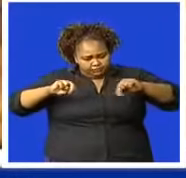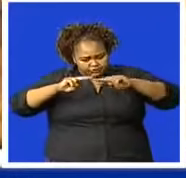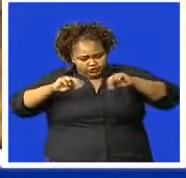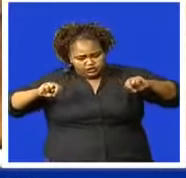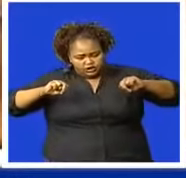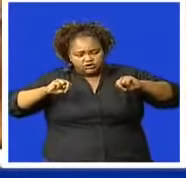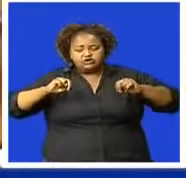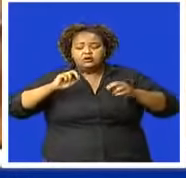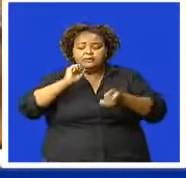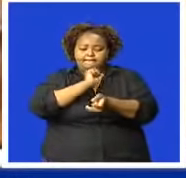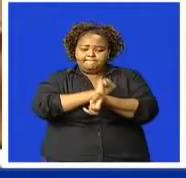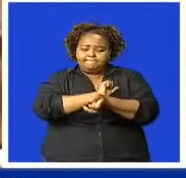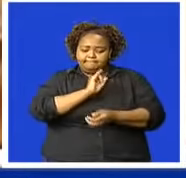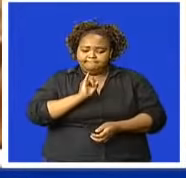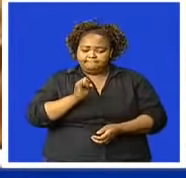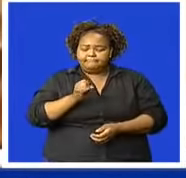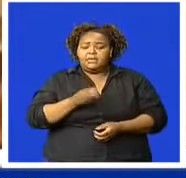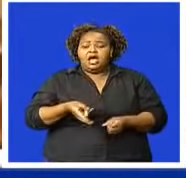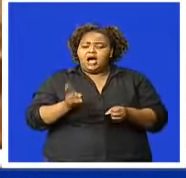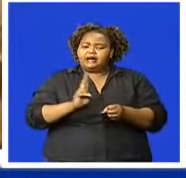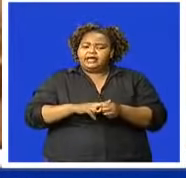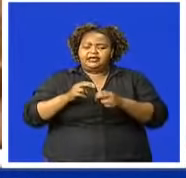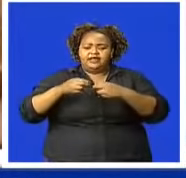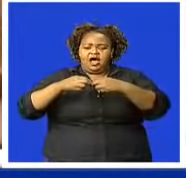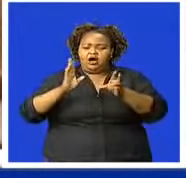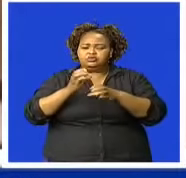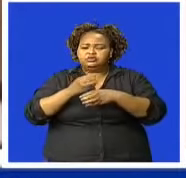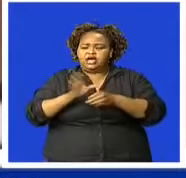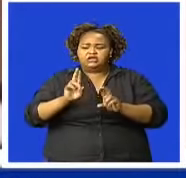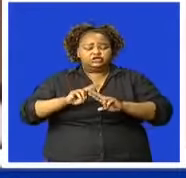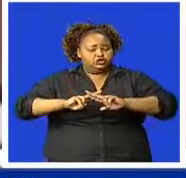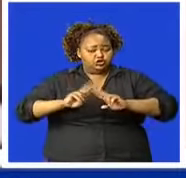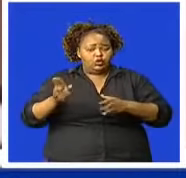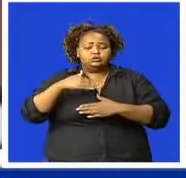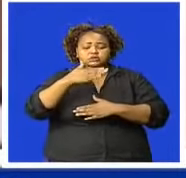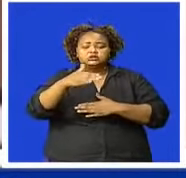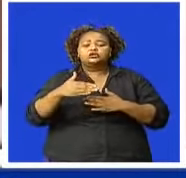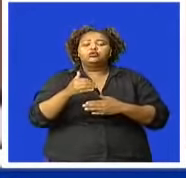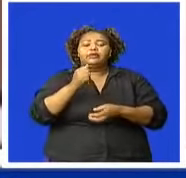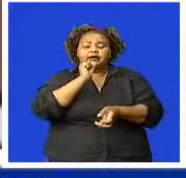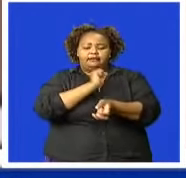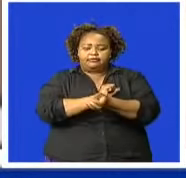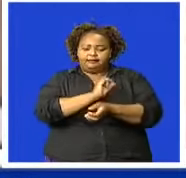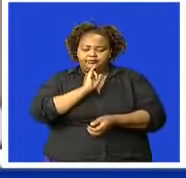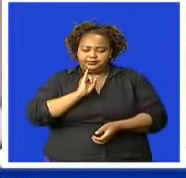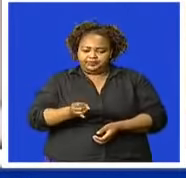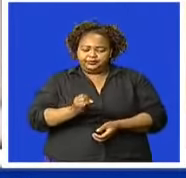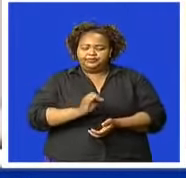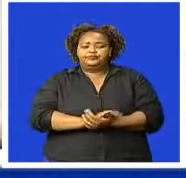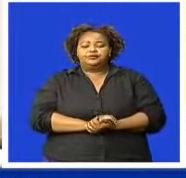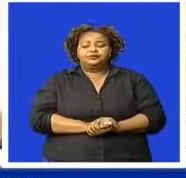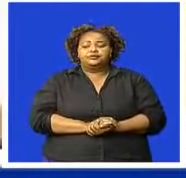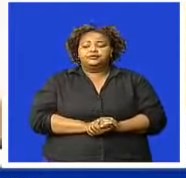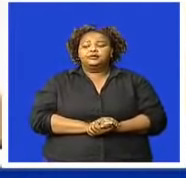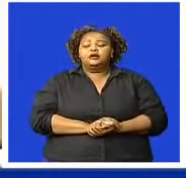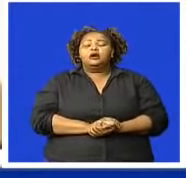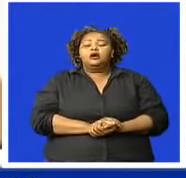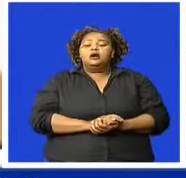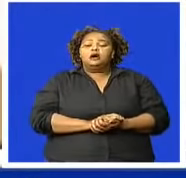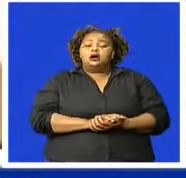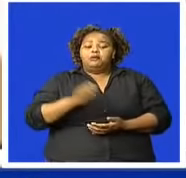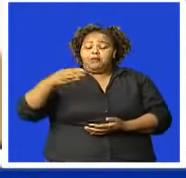babhekeke ukuthi bangaphumi lapha eveni kusachubeka lelicala. Ngikusho kwemaphepha senkantolo